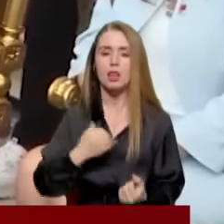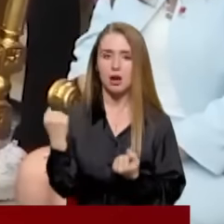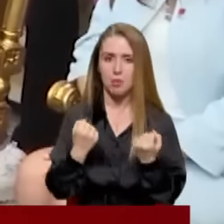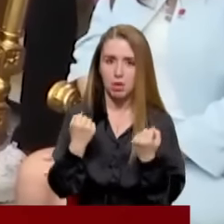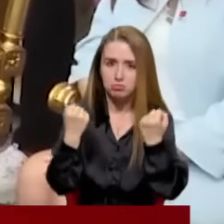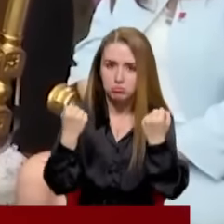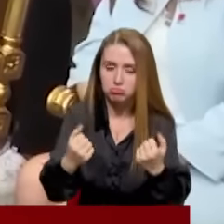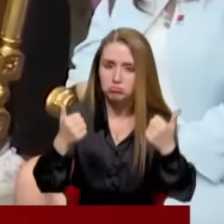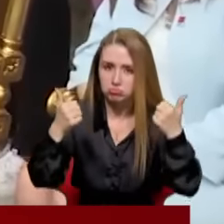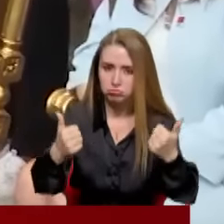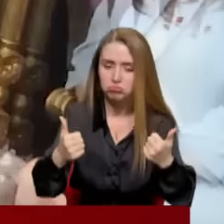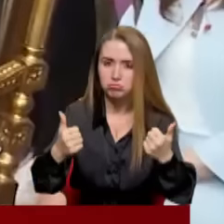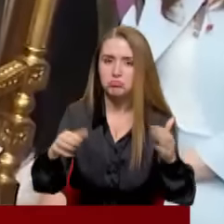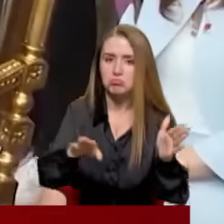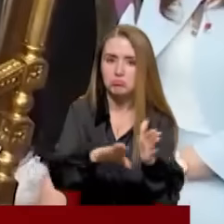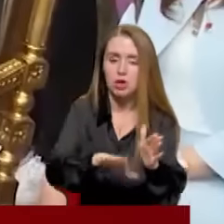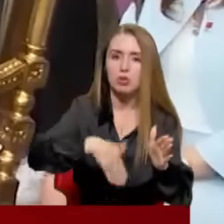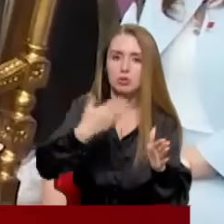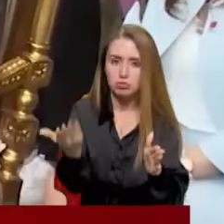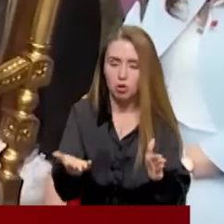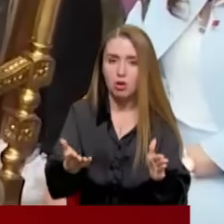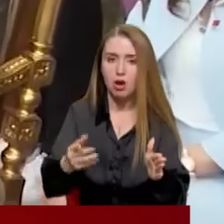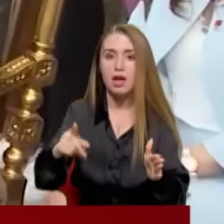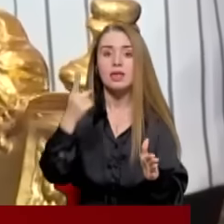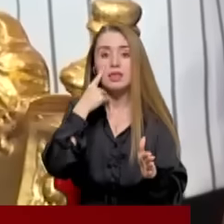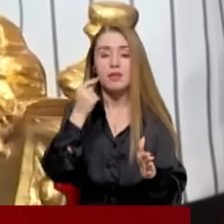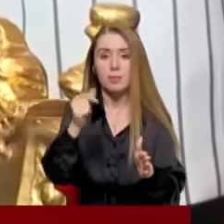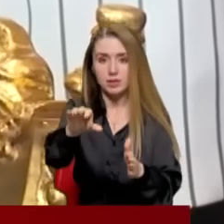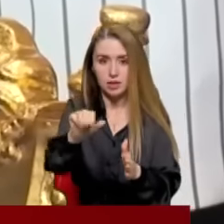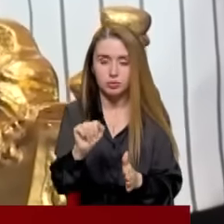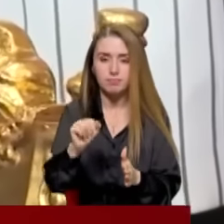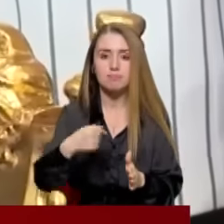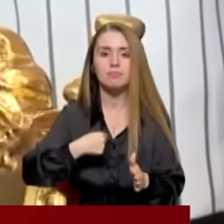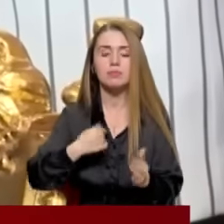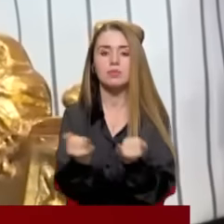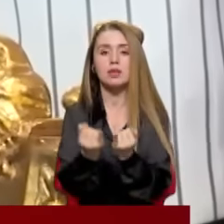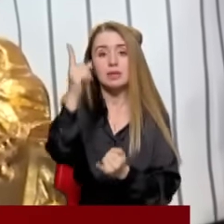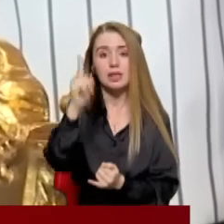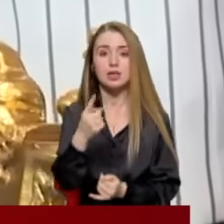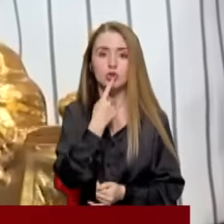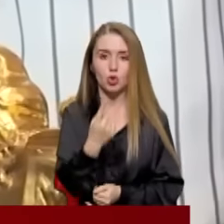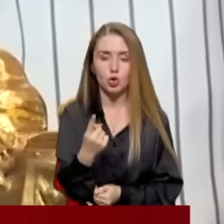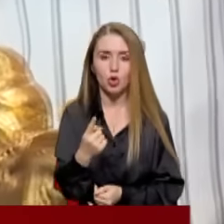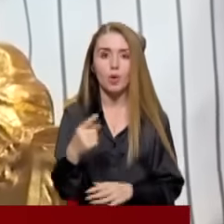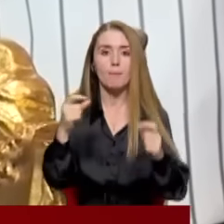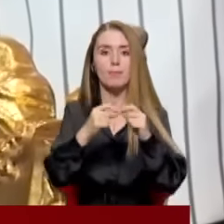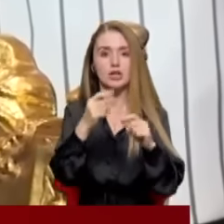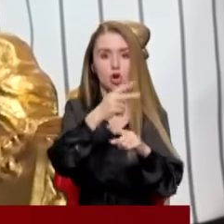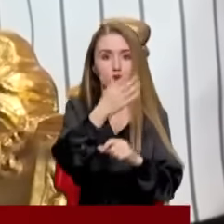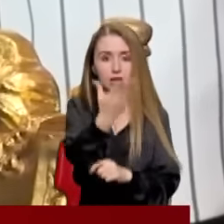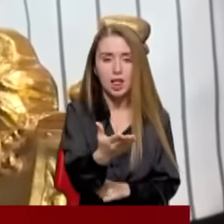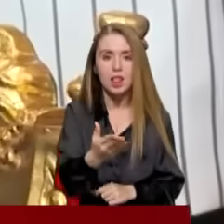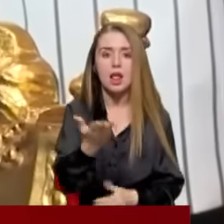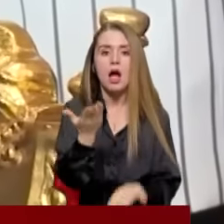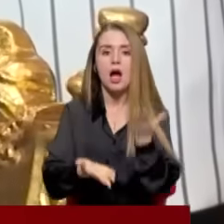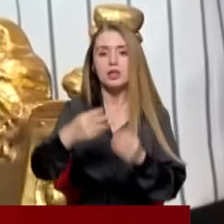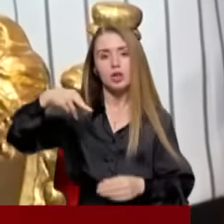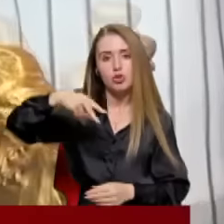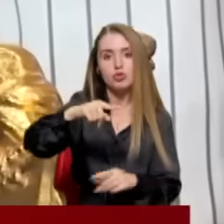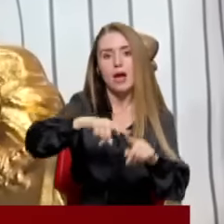geliyorlar araçlarıyla buraya. Havuzdan kullanıyoruz. Kardeşim benim, ilk kez buradan söylüyorum Barış Özel. Adalet yürüyüşünden